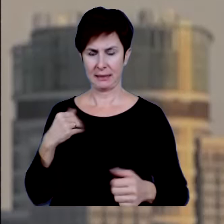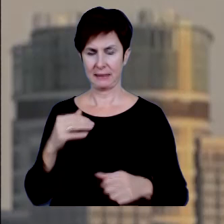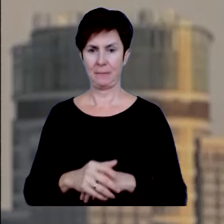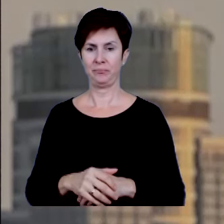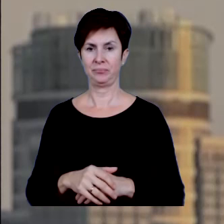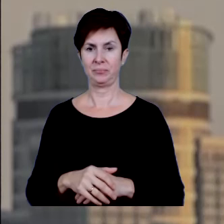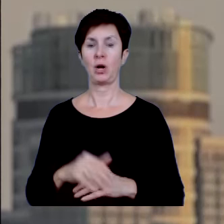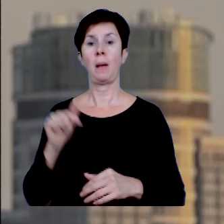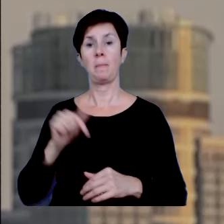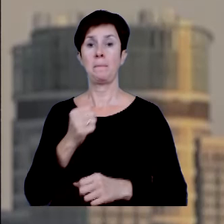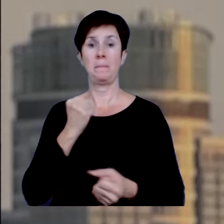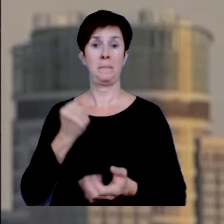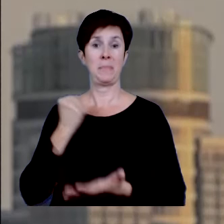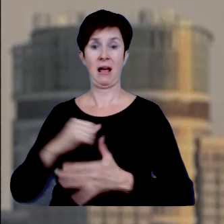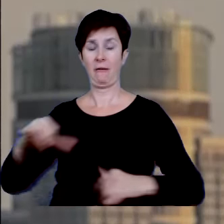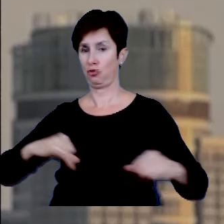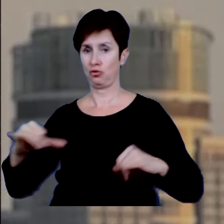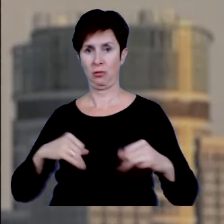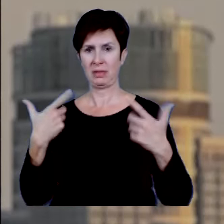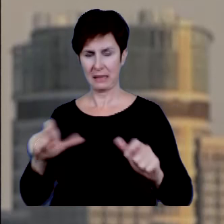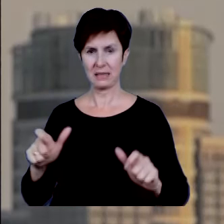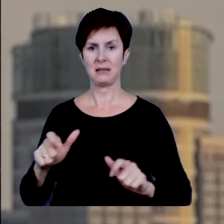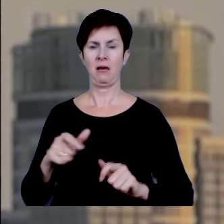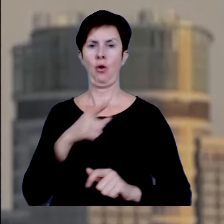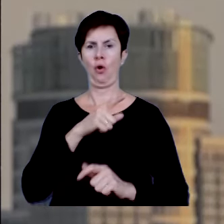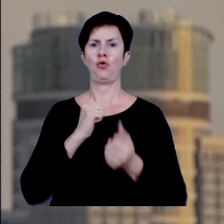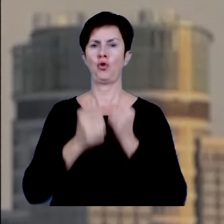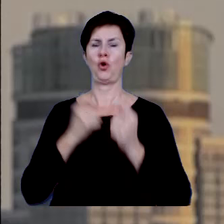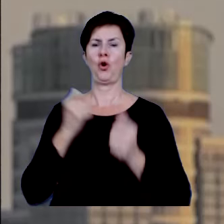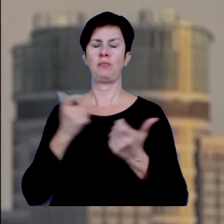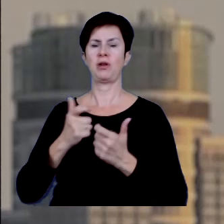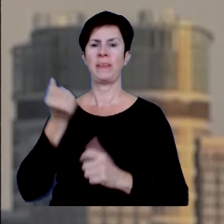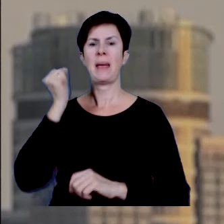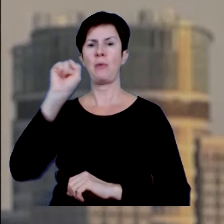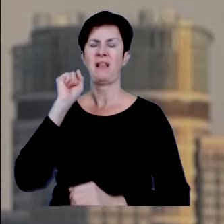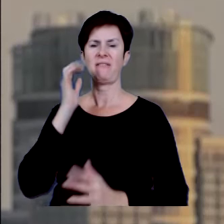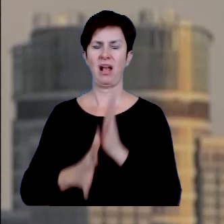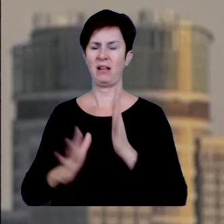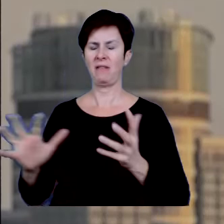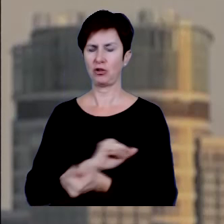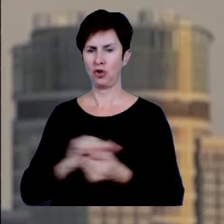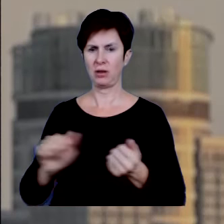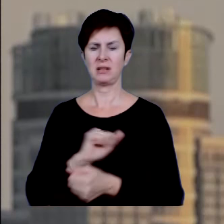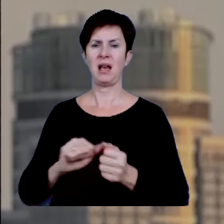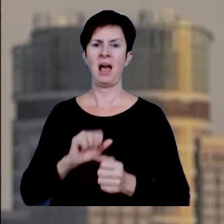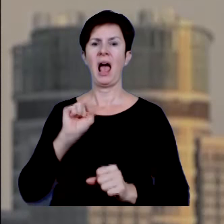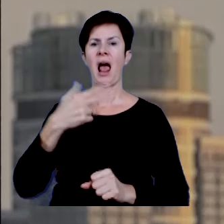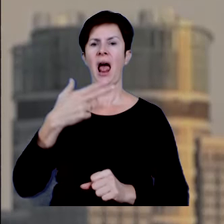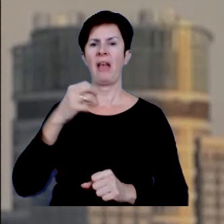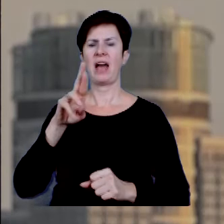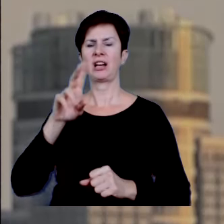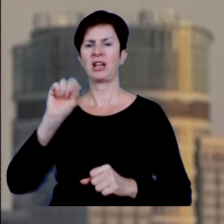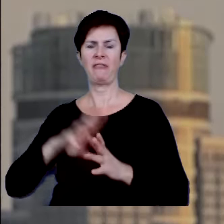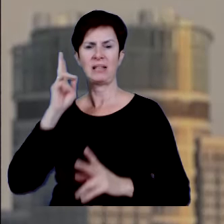praworządności dostaliśmy demokrację walczącą, anarchię w instytucjach, siłowe wejścia jak na przykład